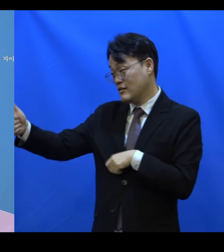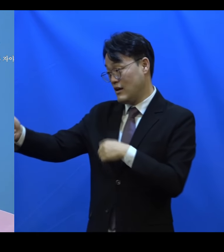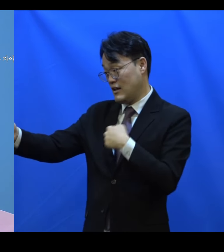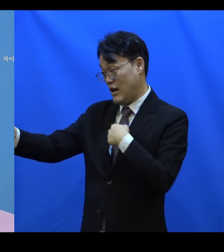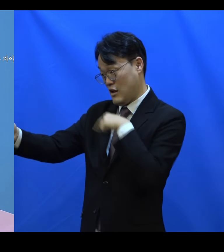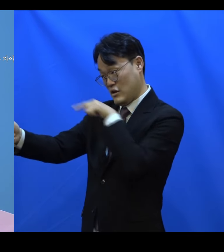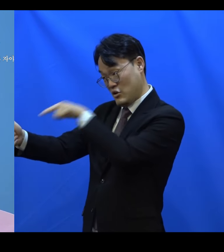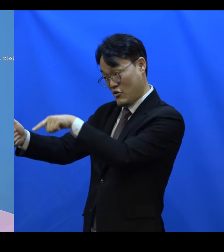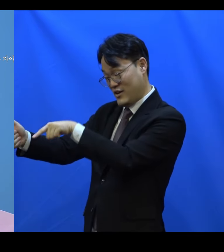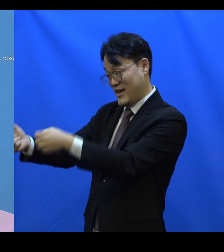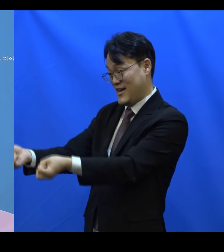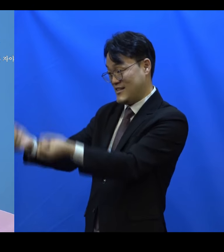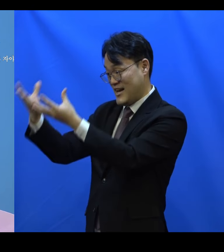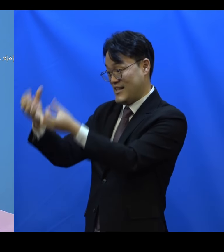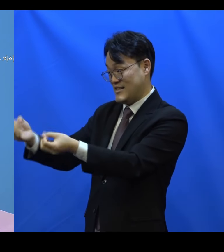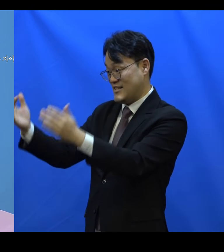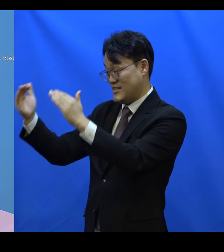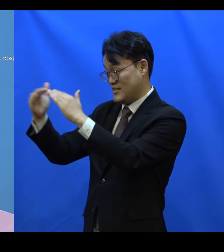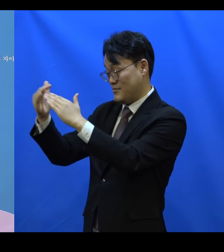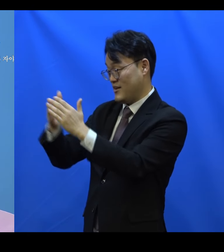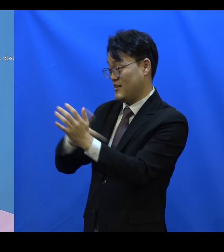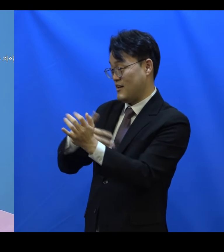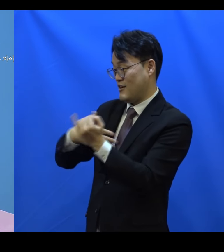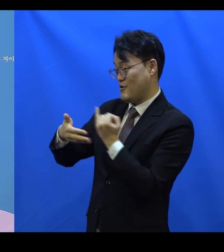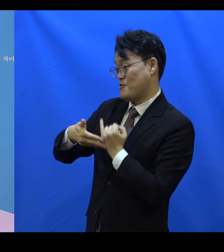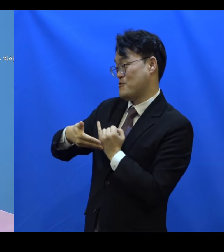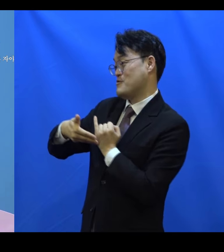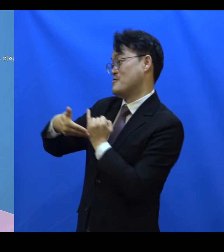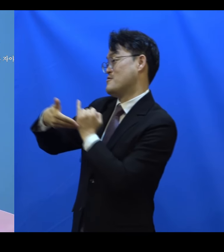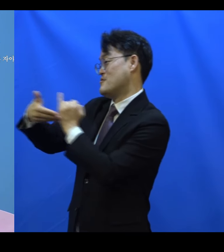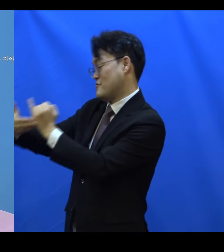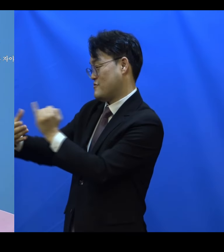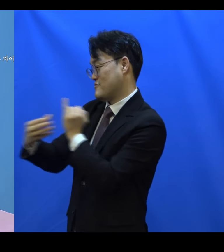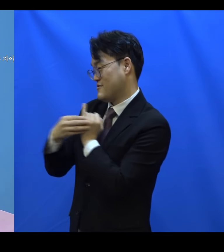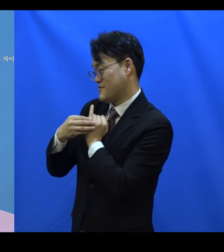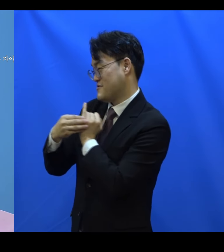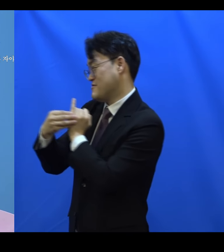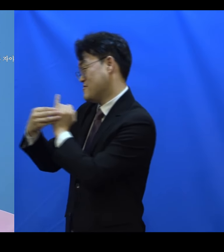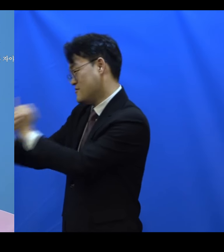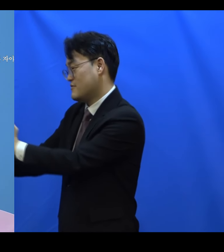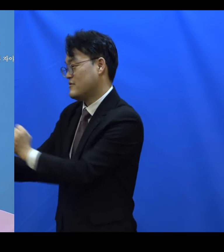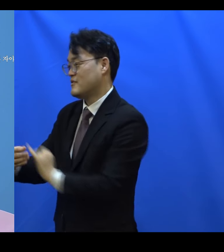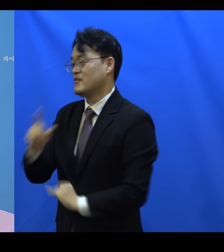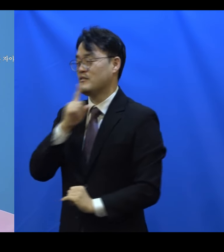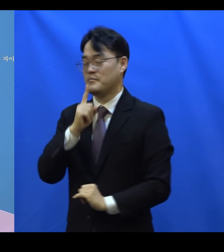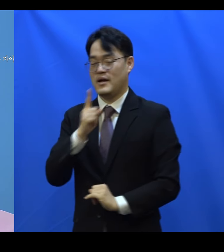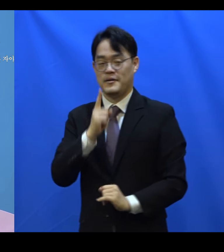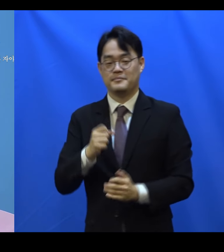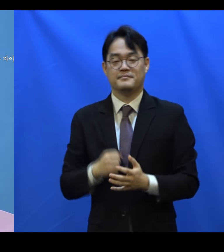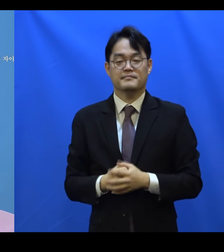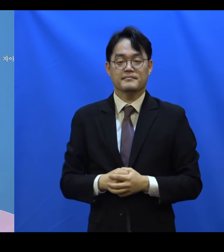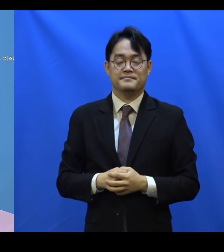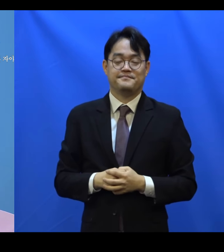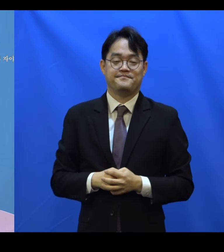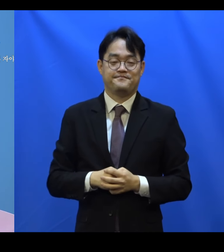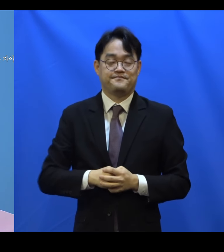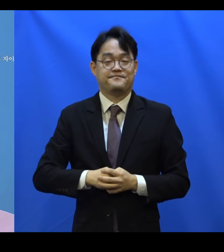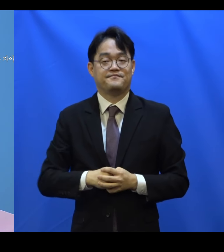거예요. 이끌었다는 거예요. 그러니까 여러분, 이제